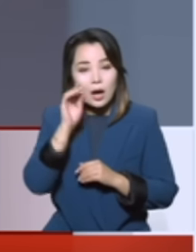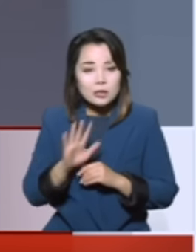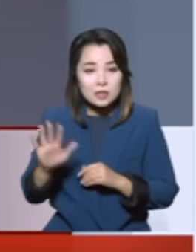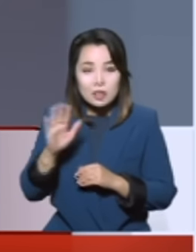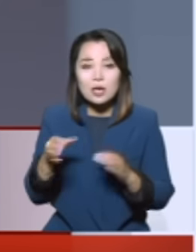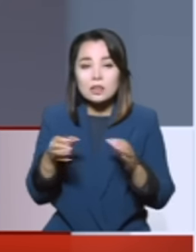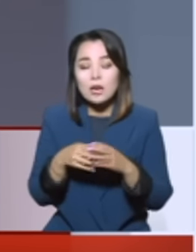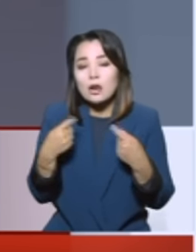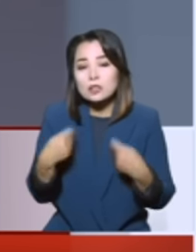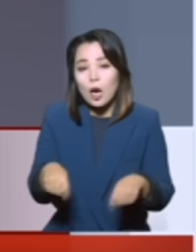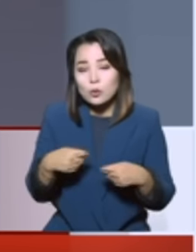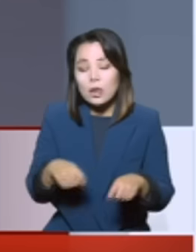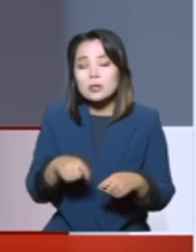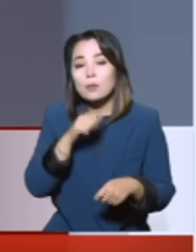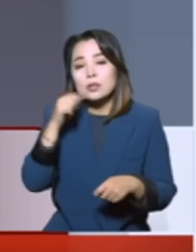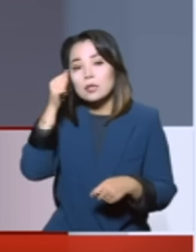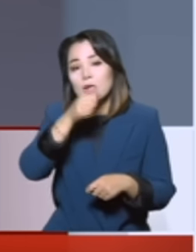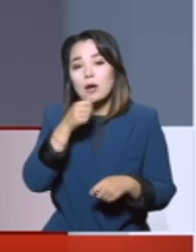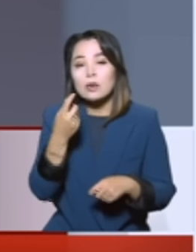елдерімен саудасы былтыр